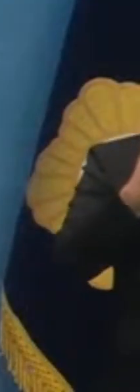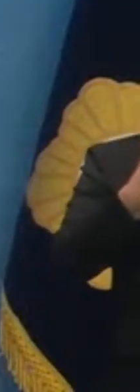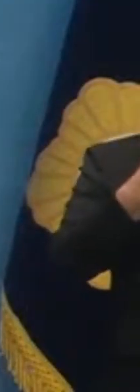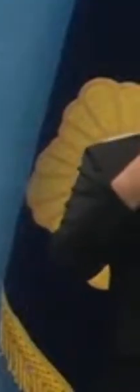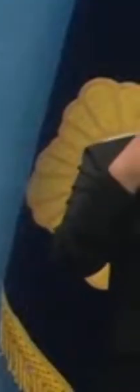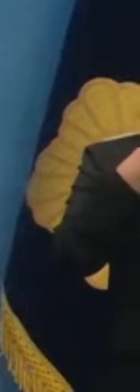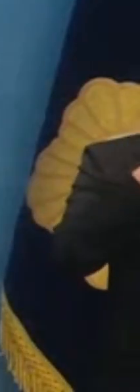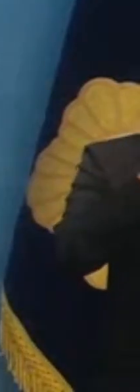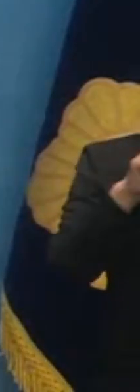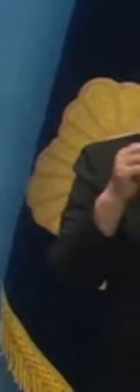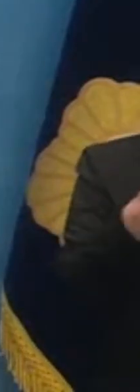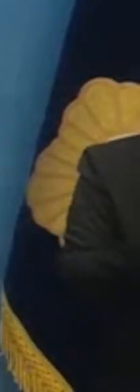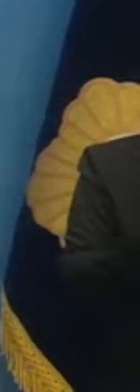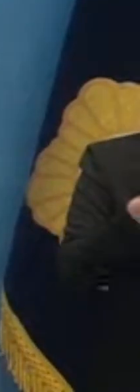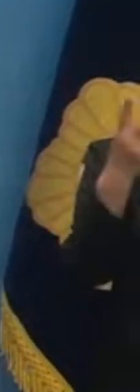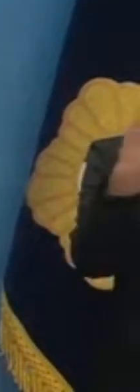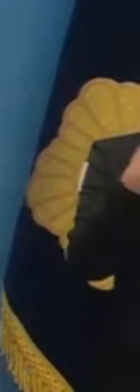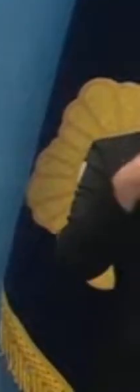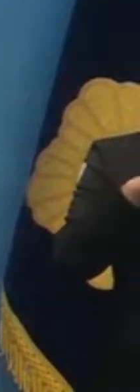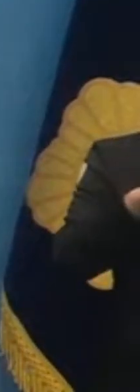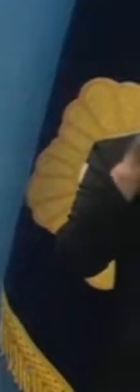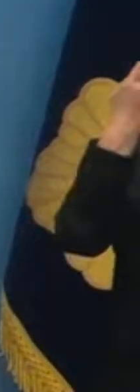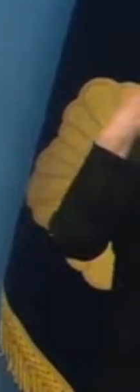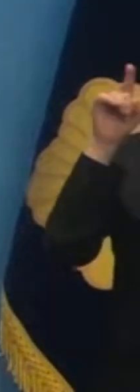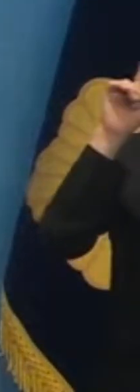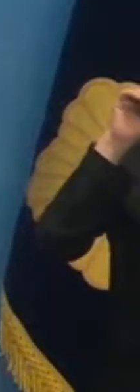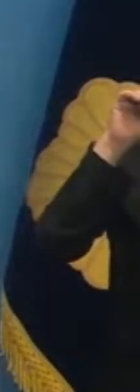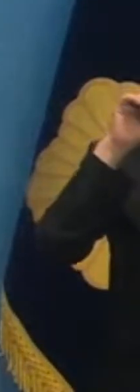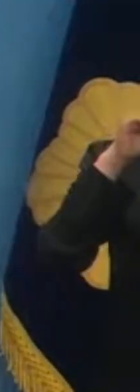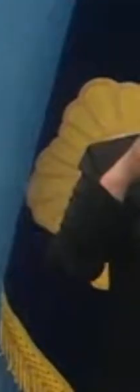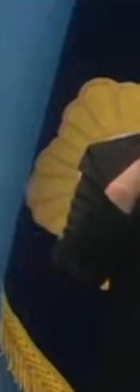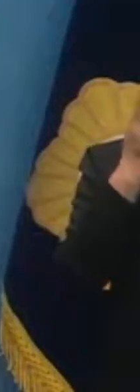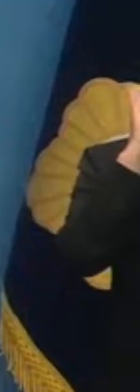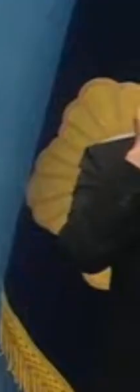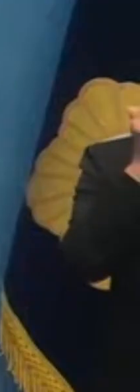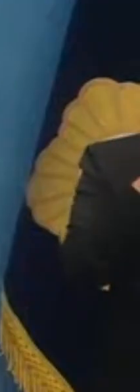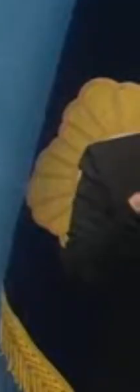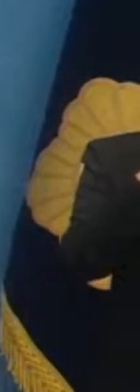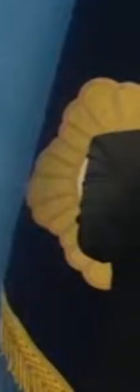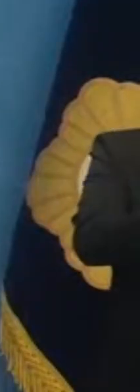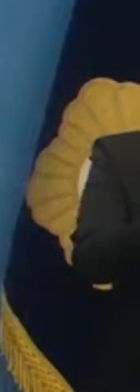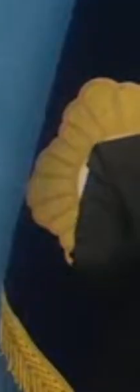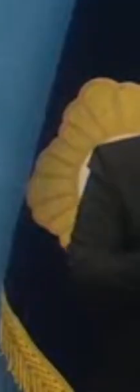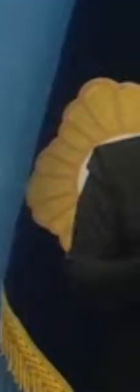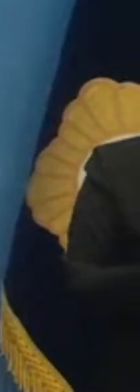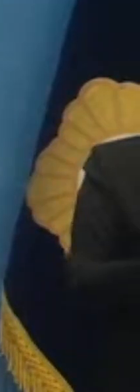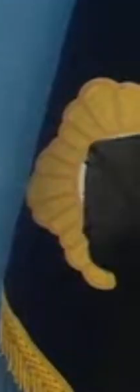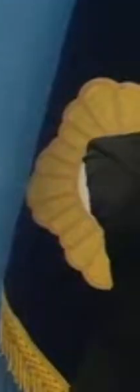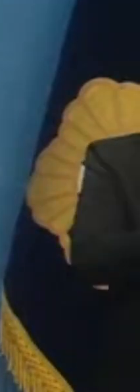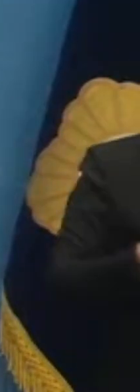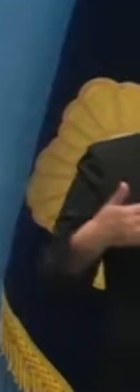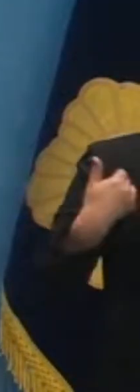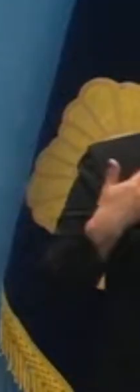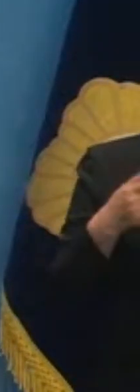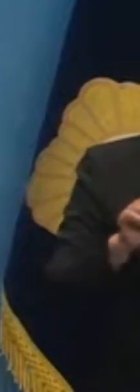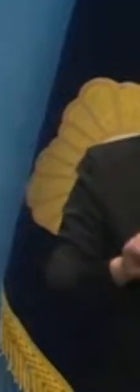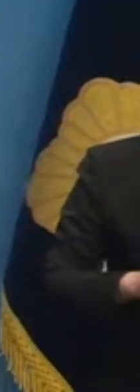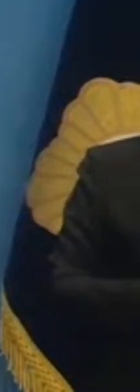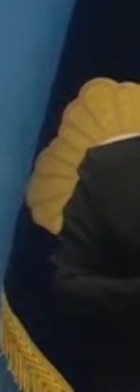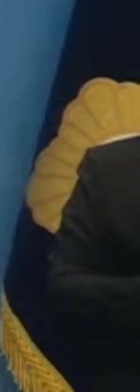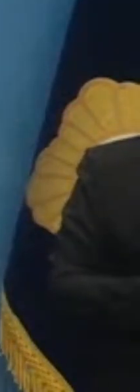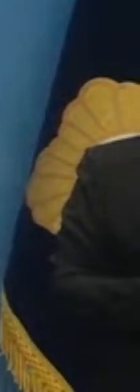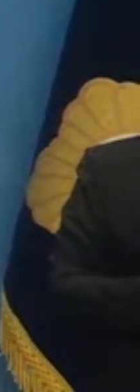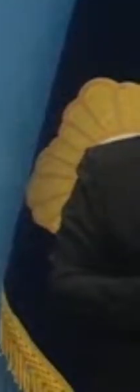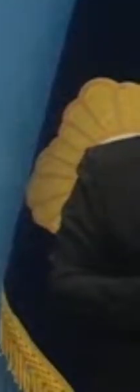되었고 푸틴은 이후 2000년 처음 러시아 대통령에 취임했습니다. 역사를 제대로 알고 비판하시기